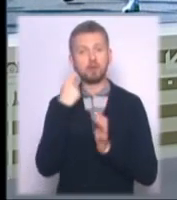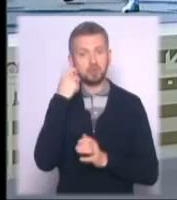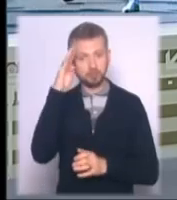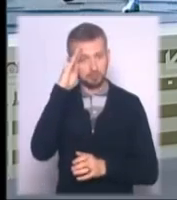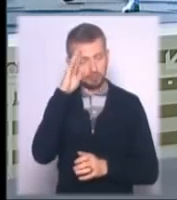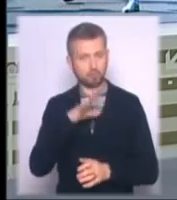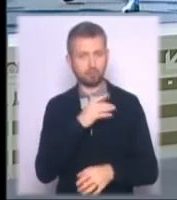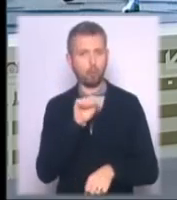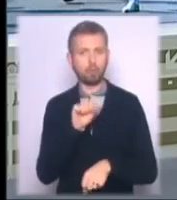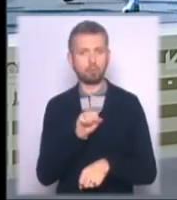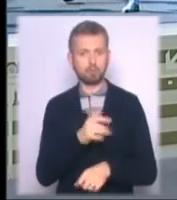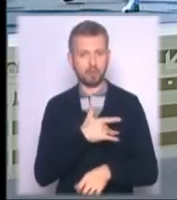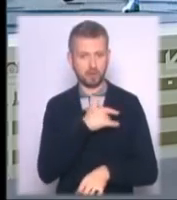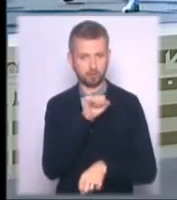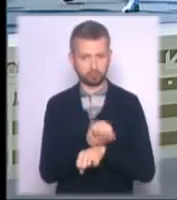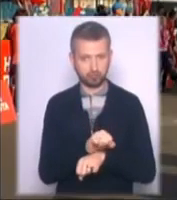зупинки серця після фінішу.